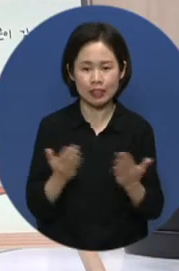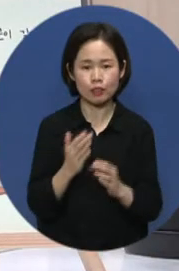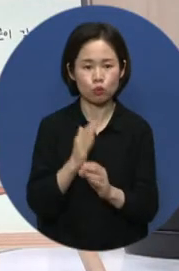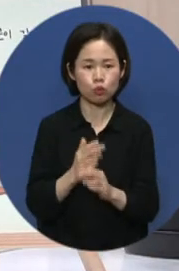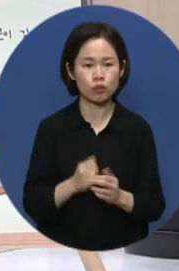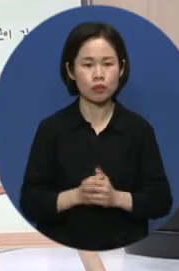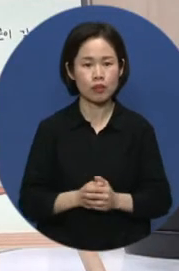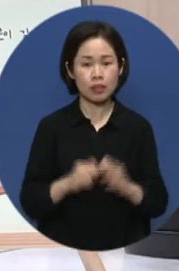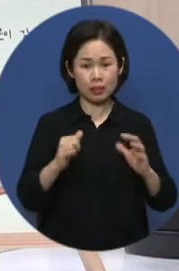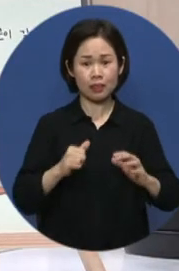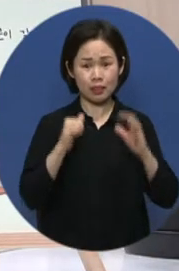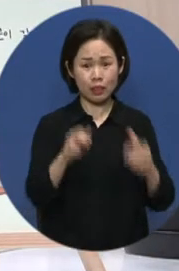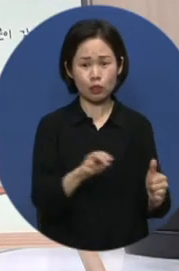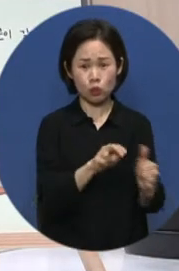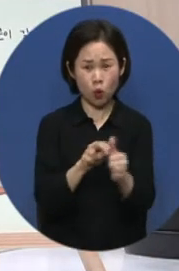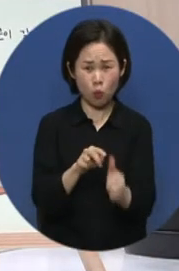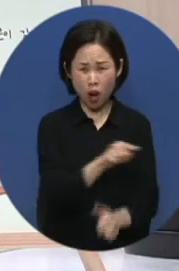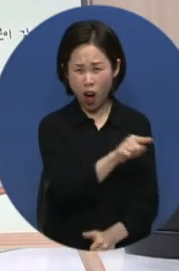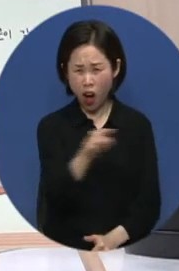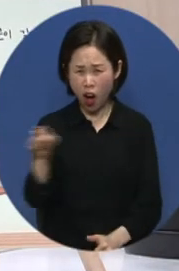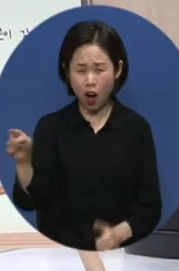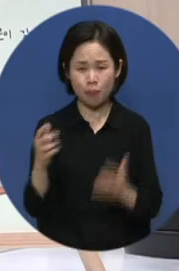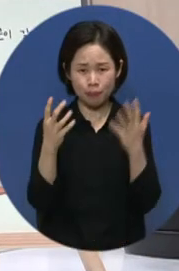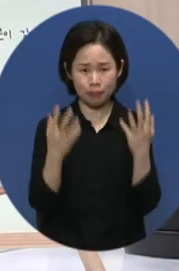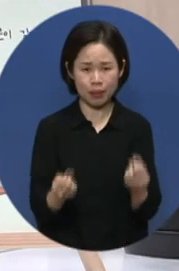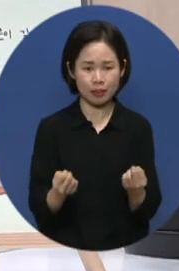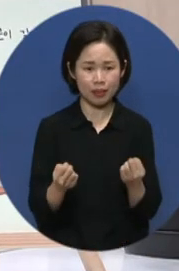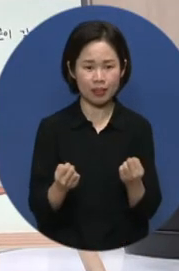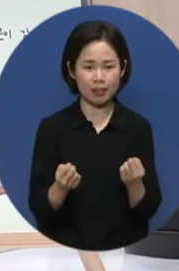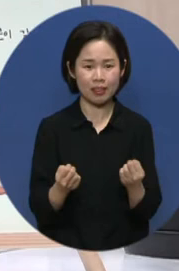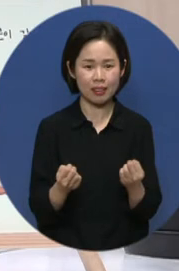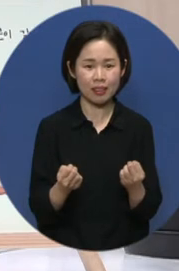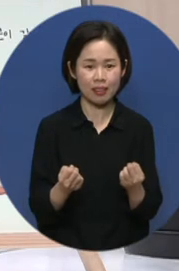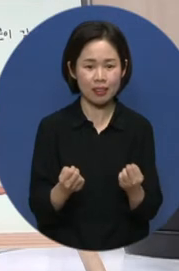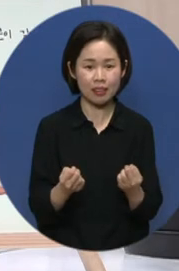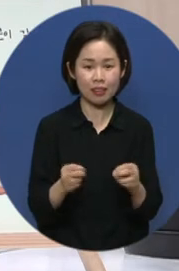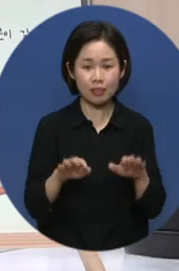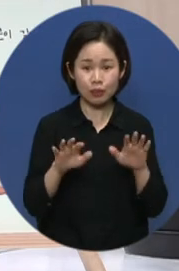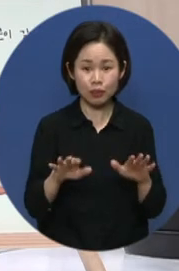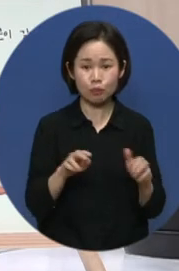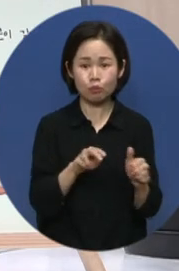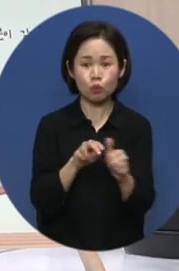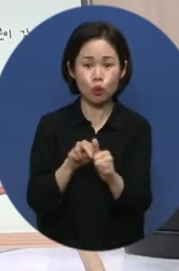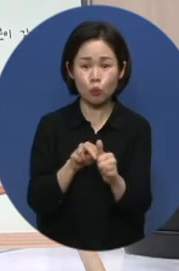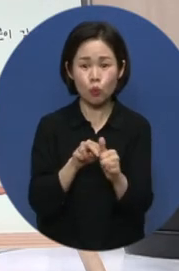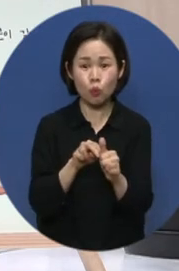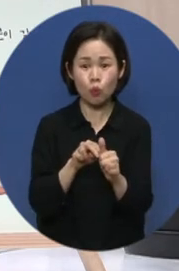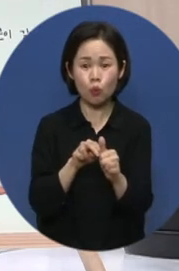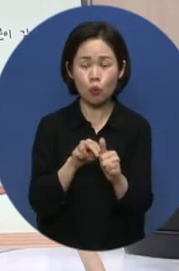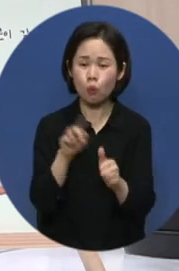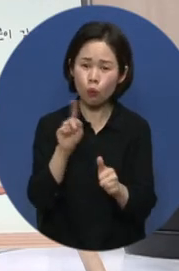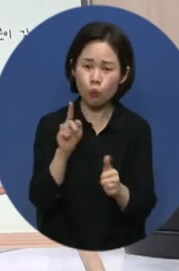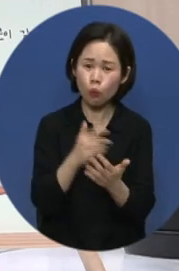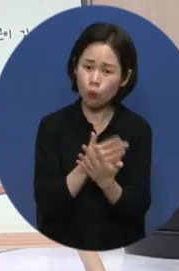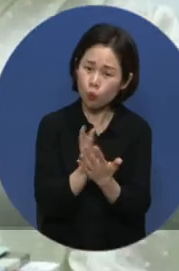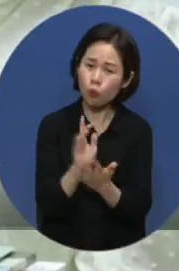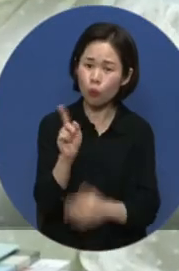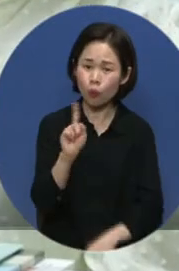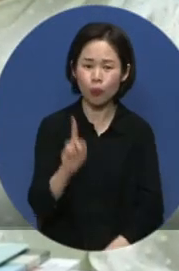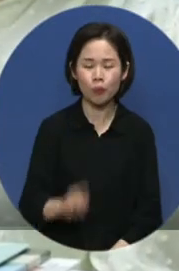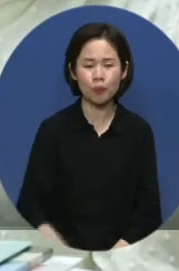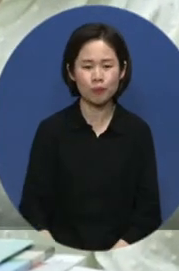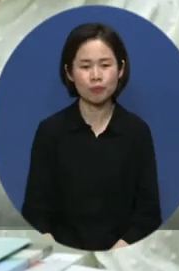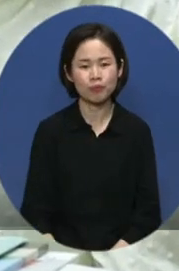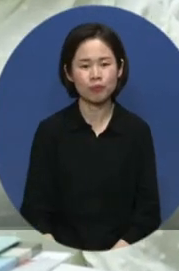세상에는 되게 정보가 다양한 정보가 되게 많잖아요. 네. 그럼 근데 여기서는 주로 어떤 정보를 다루시는지 궁금하거든요.